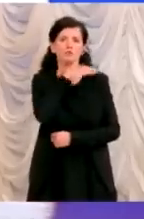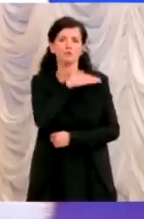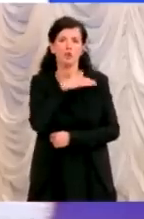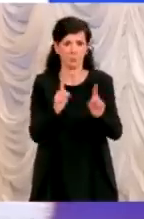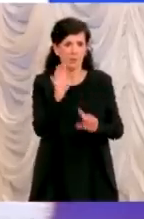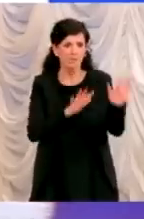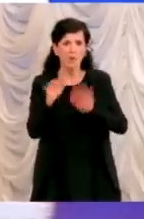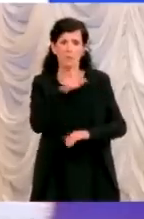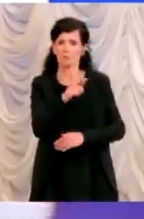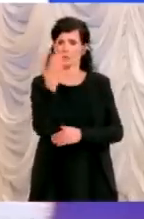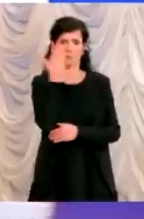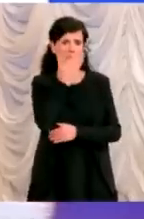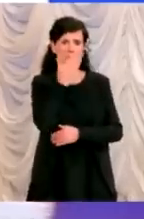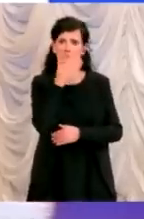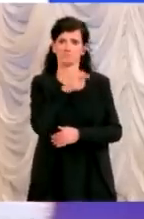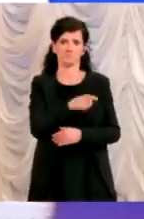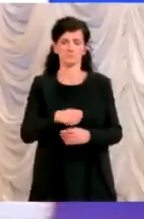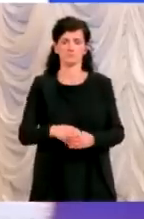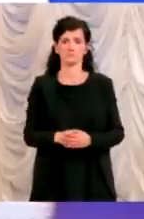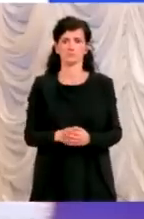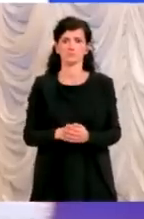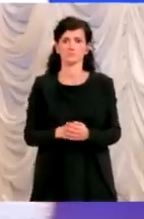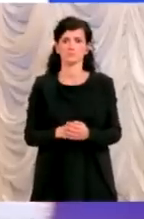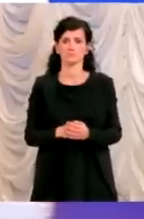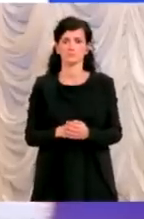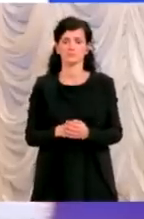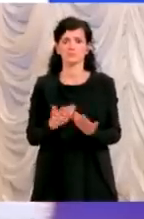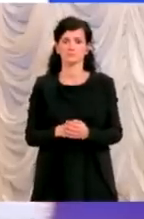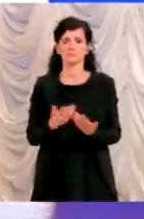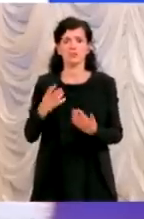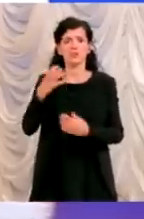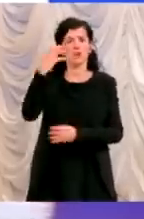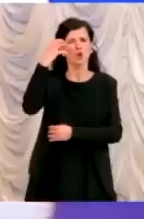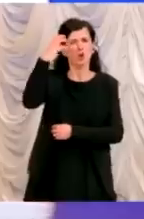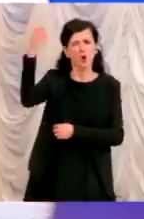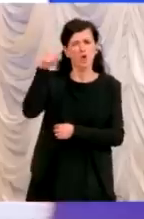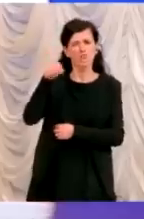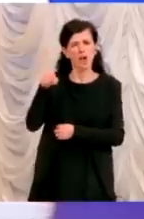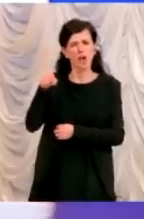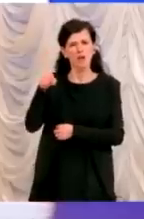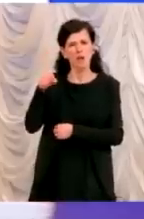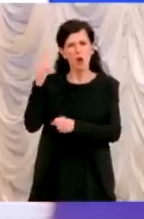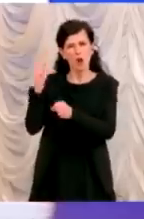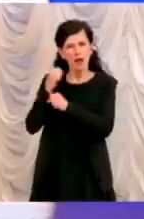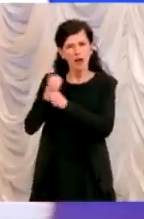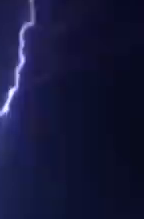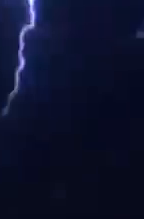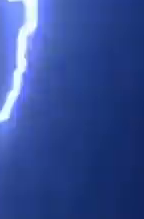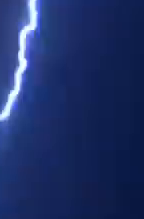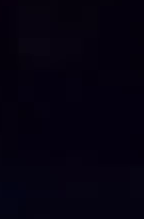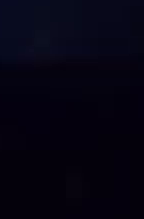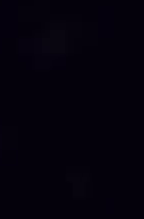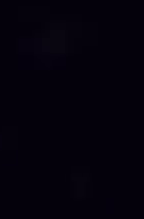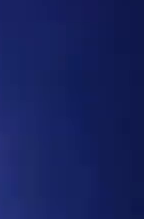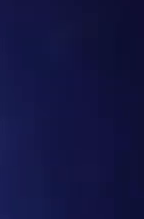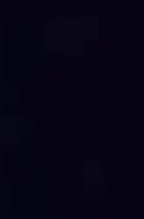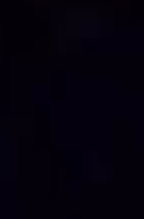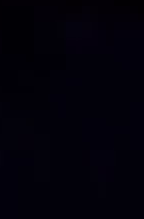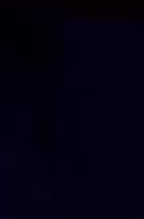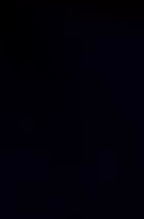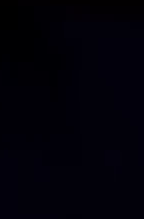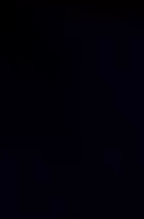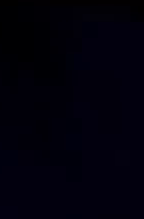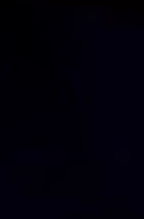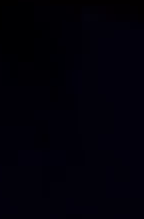questa. Questo governo non lavora col favore delle tenebre.